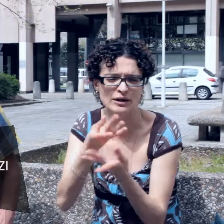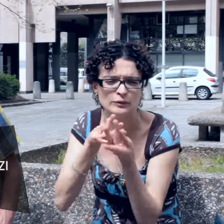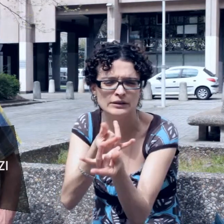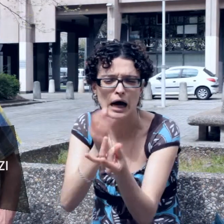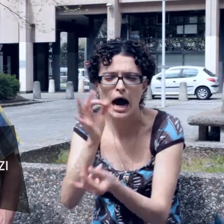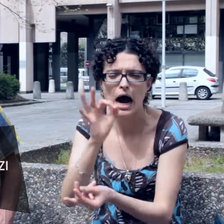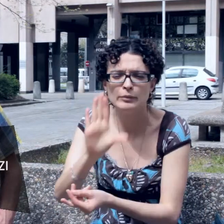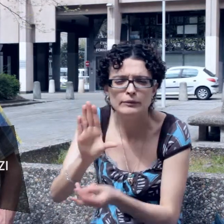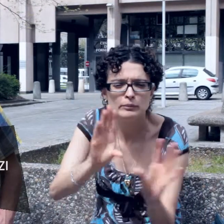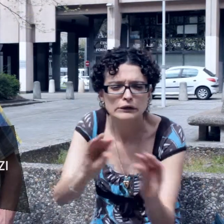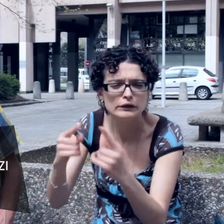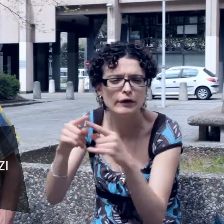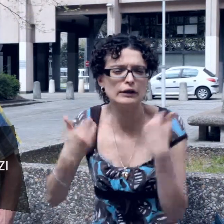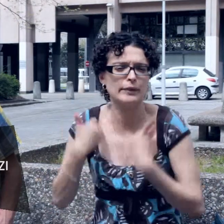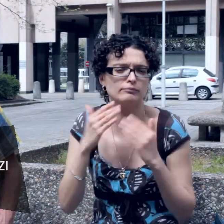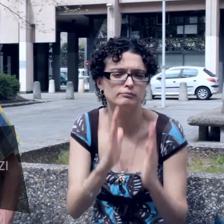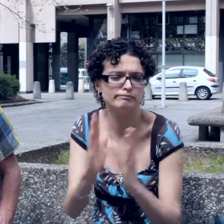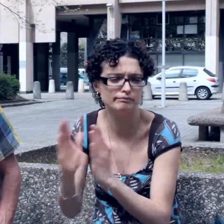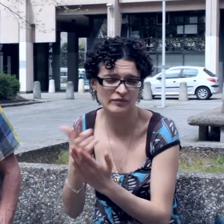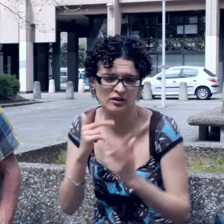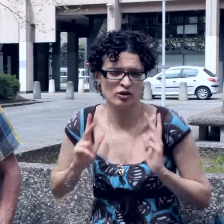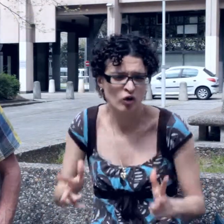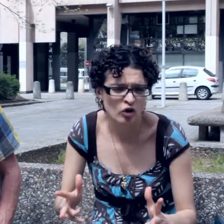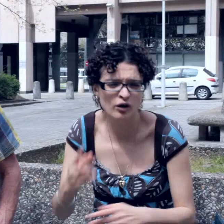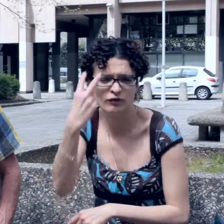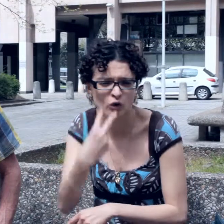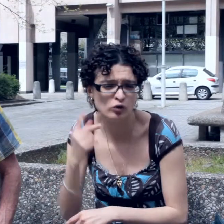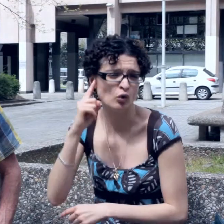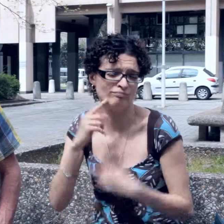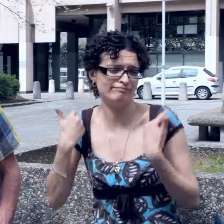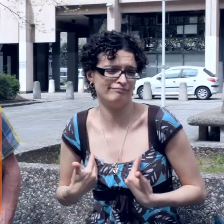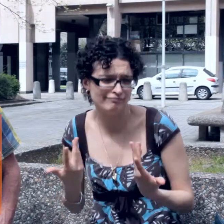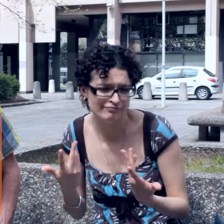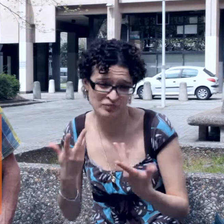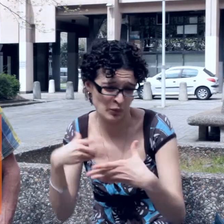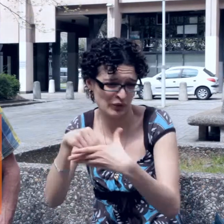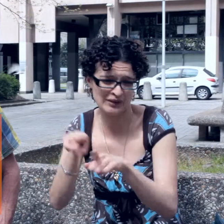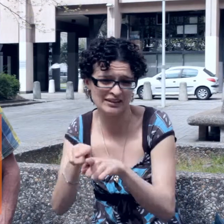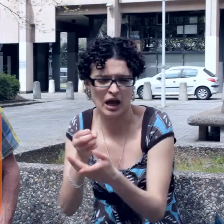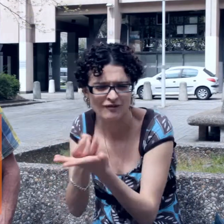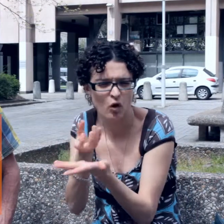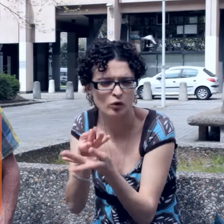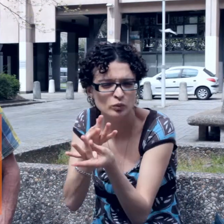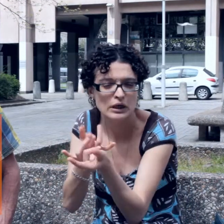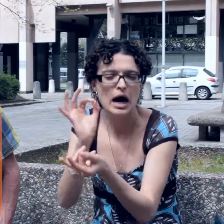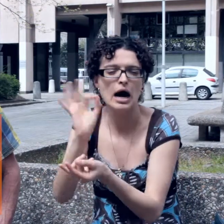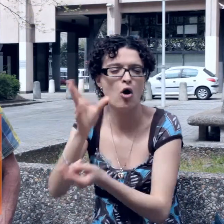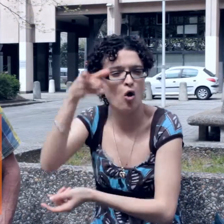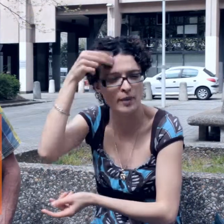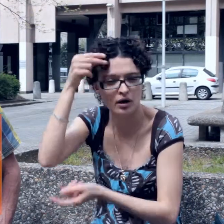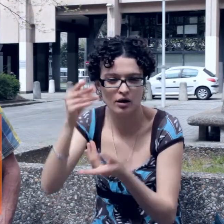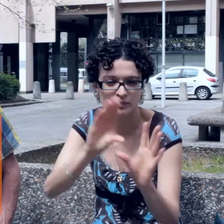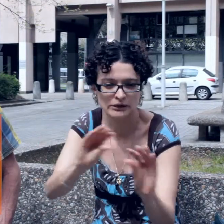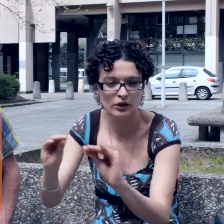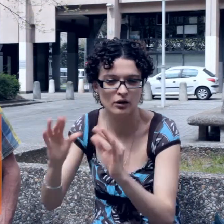Chaque handicap a ses particularités. Il est important à ce titre de sensibiliser les partenaires à nos besoins spécifiques que l'on soit en fauteuil,